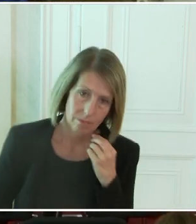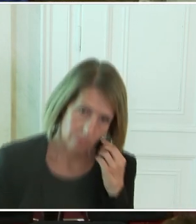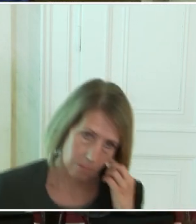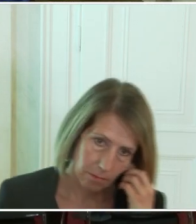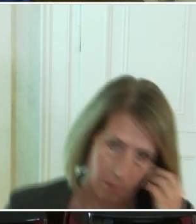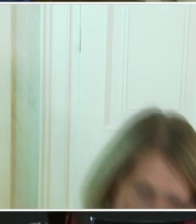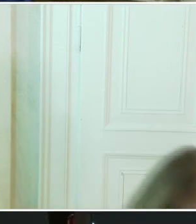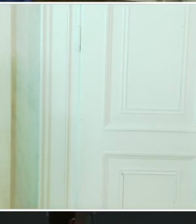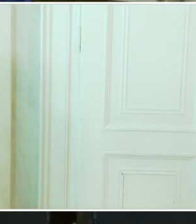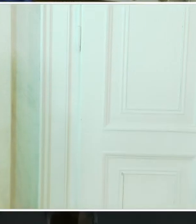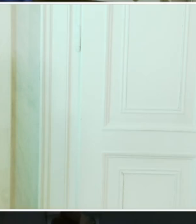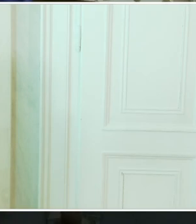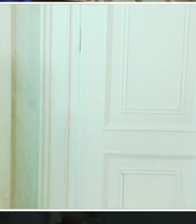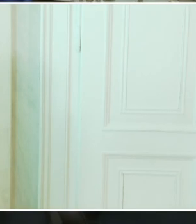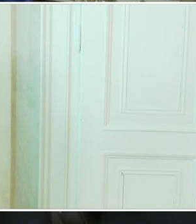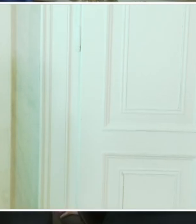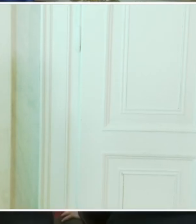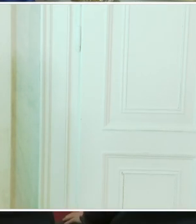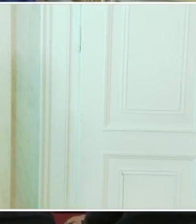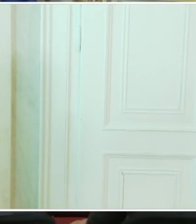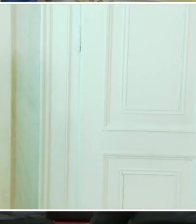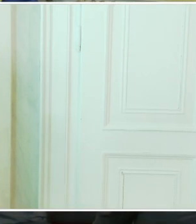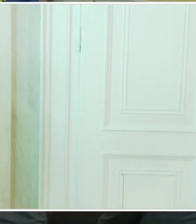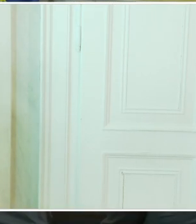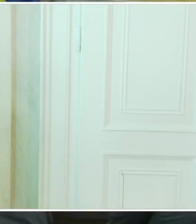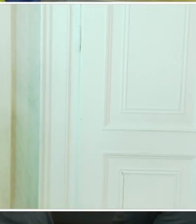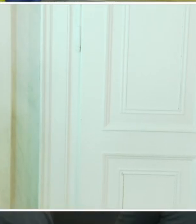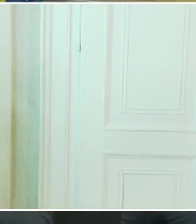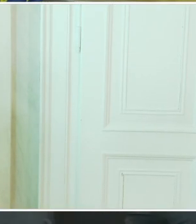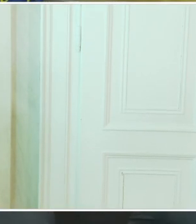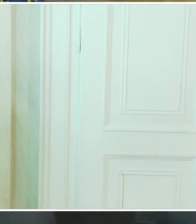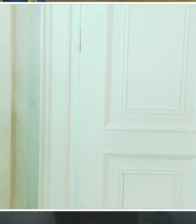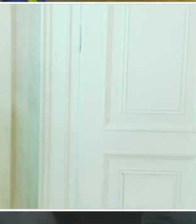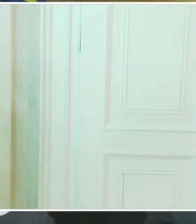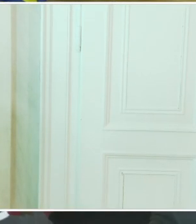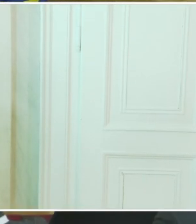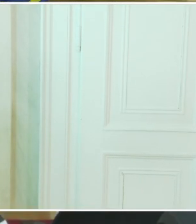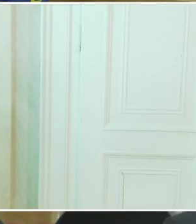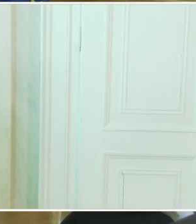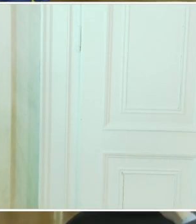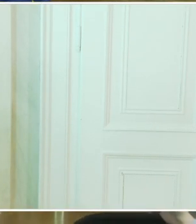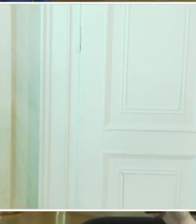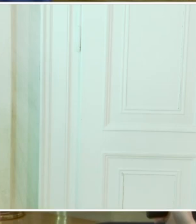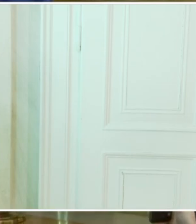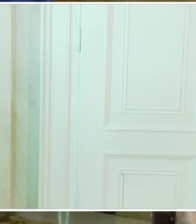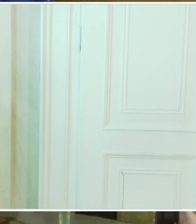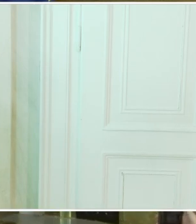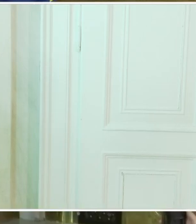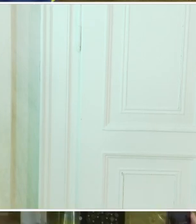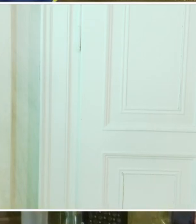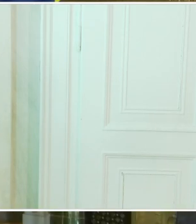im Bundeskanzleramt. Einen ganz speziellen Gruß und ein herzliches Willkommen an dich, lieber Herr Minister, an dich,